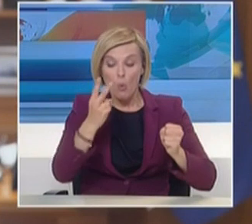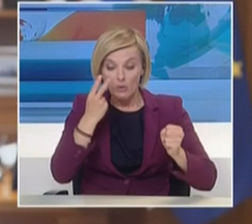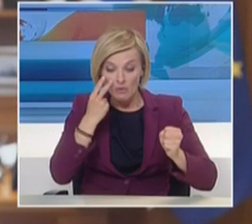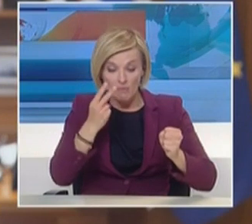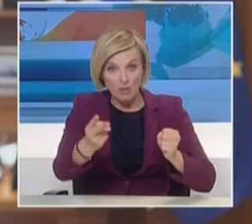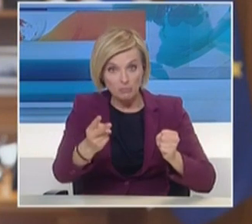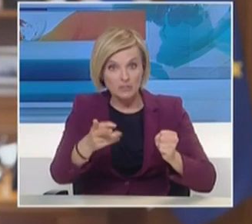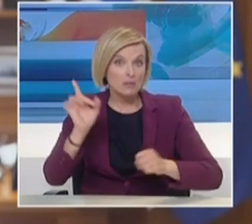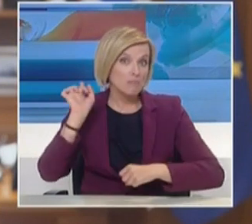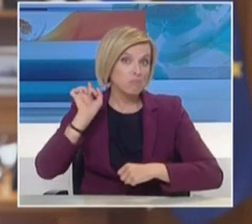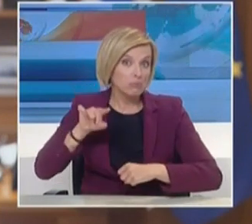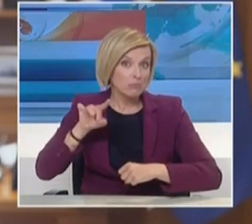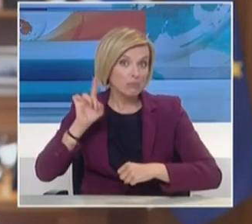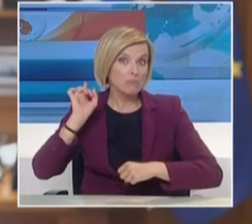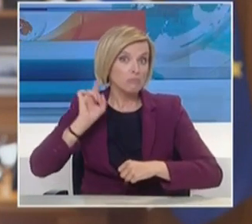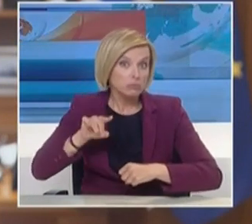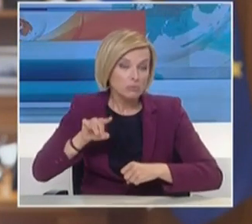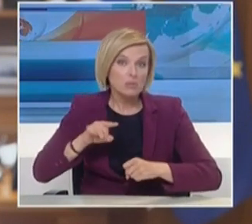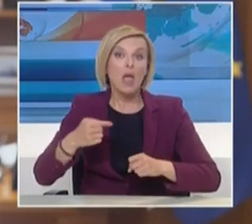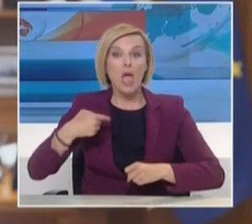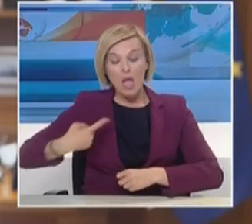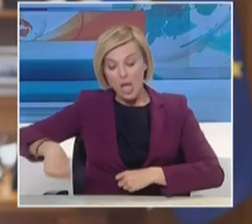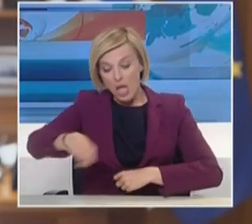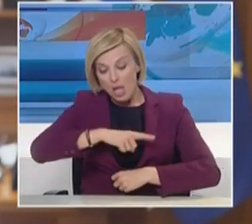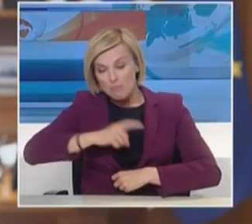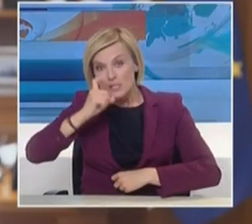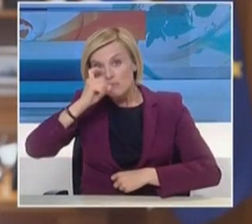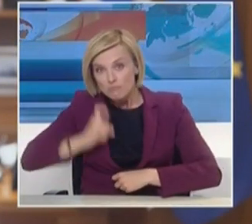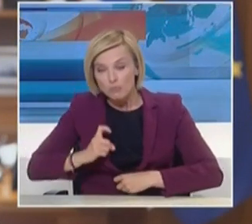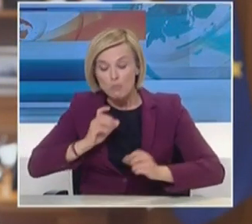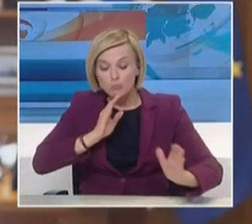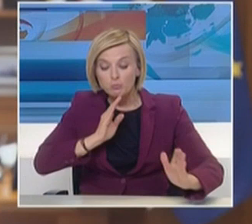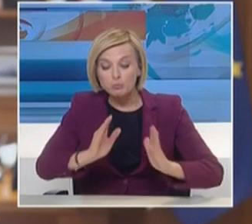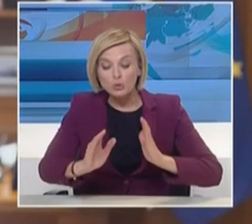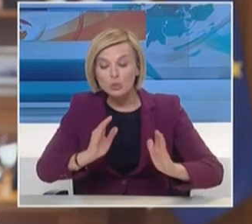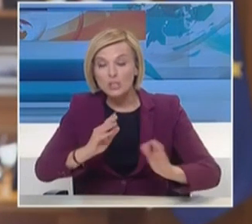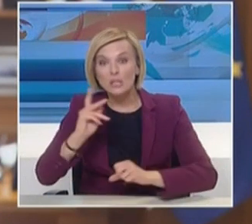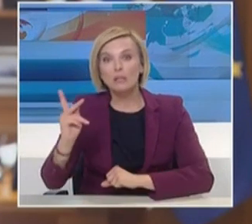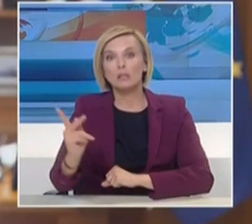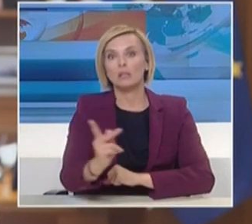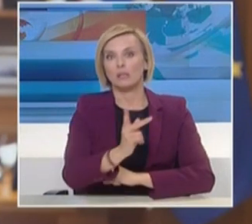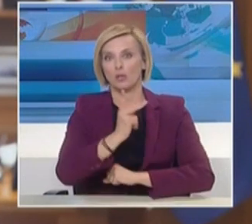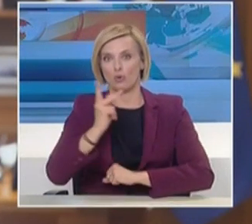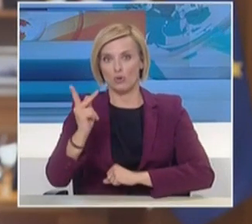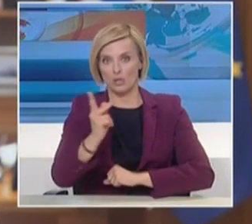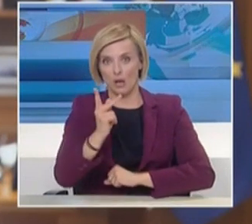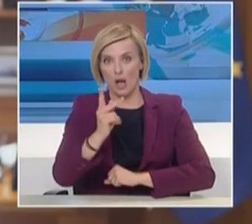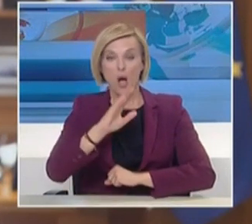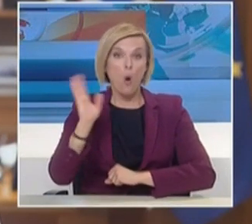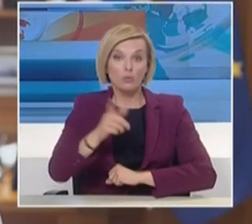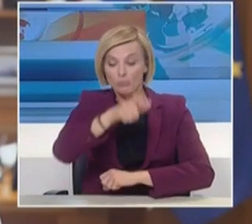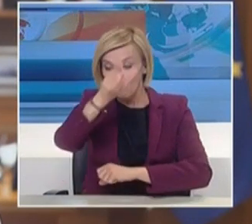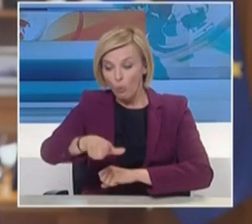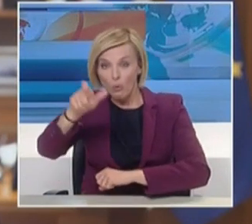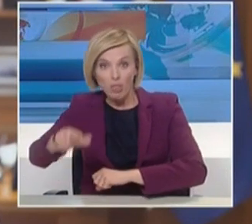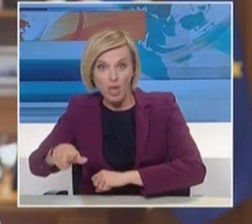ελευθερίας υπερβαίνει τον συνταγματικό της σκοπό και απειλεί την κοινωνία. Και όταν η ευθύνη του ενός αποδεικνύεται ελλειμματική,